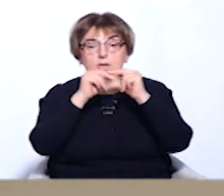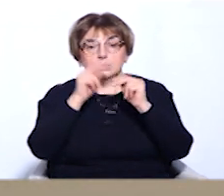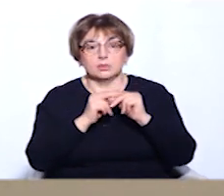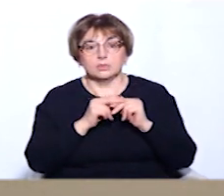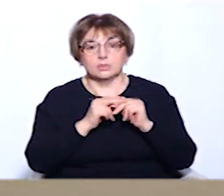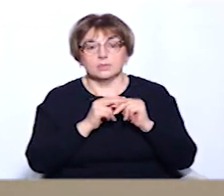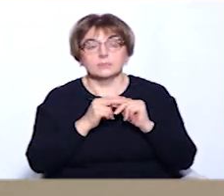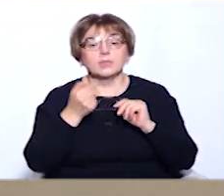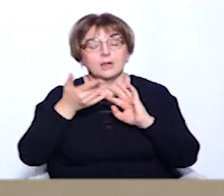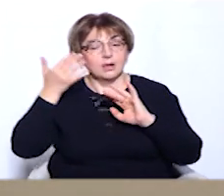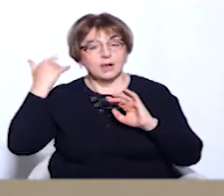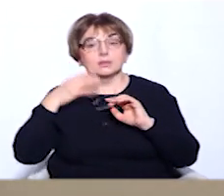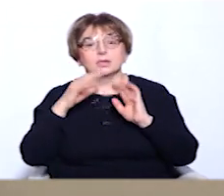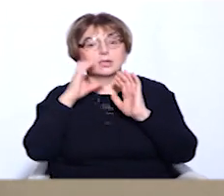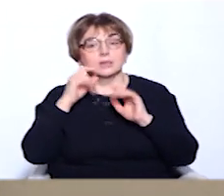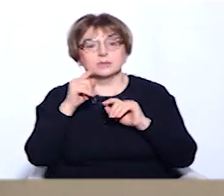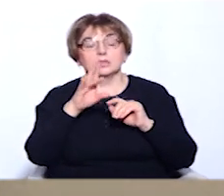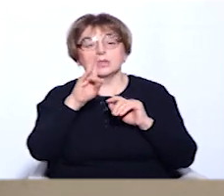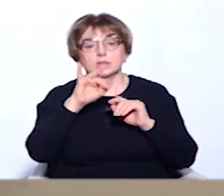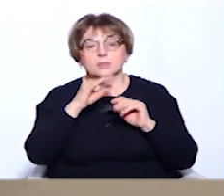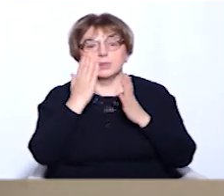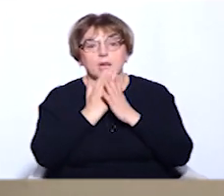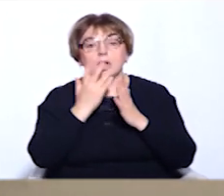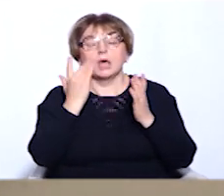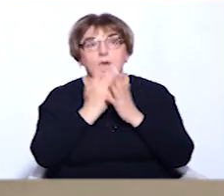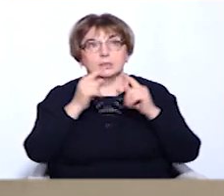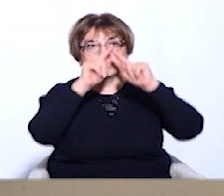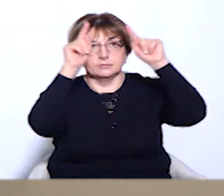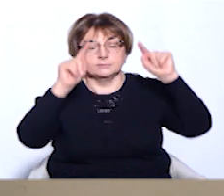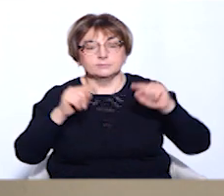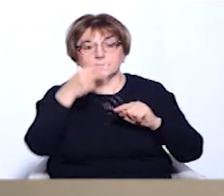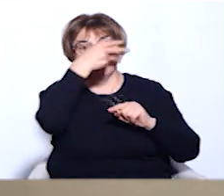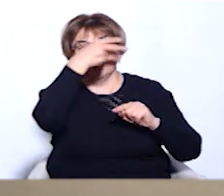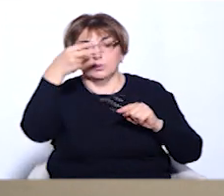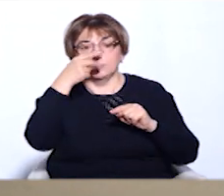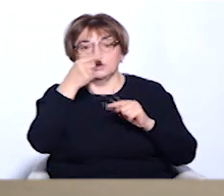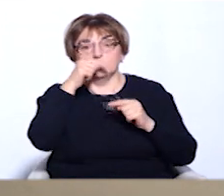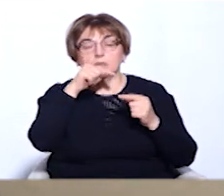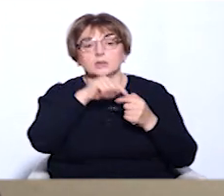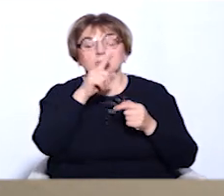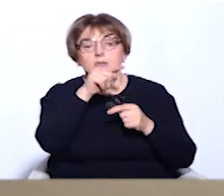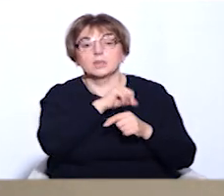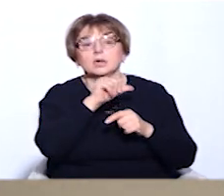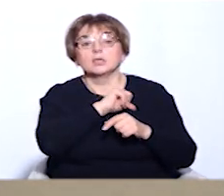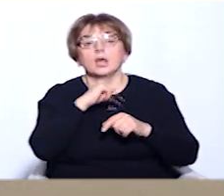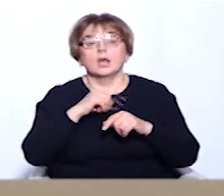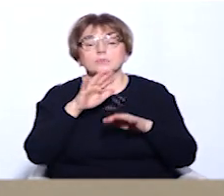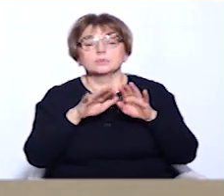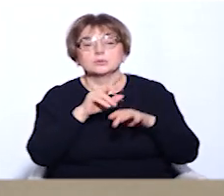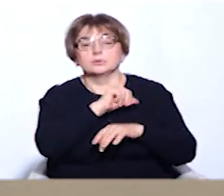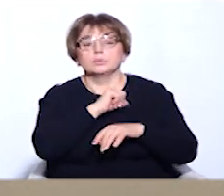გავხსენოთ წინა კლასებიდან, რომ ნახშირბადი მოთავსებულია მეორე პერიოდში, შესაბამისად მას აქვს ორი ენერგეტიკული დონე